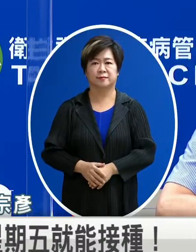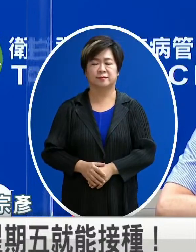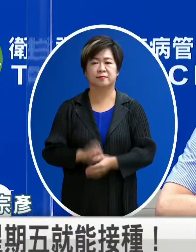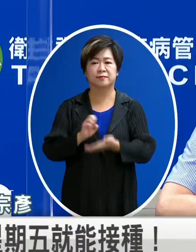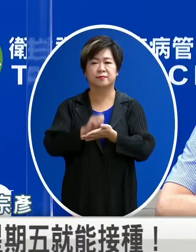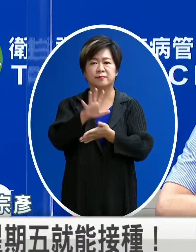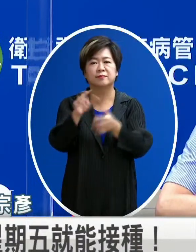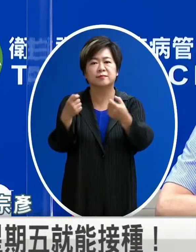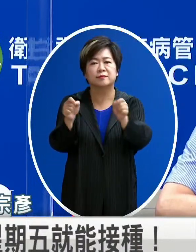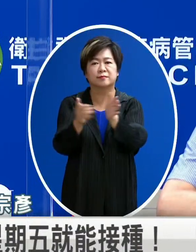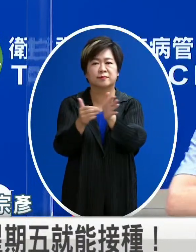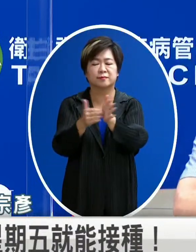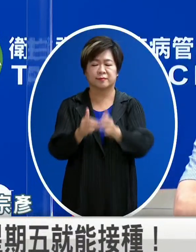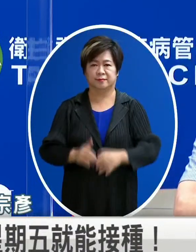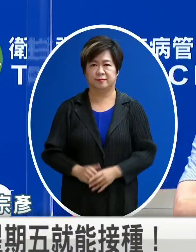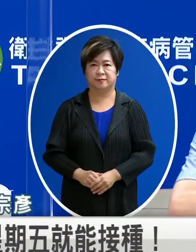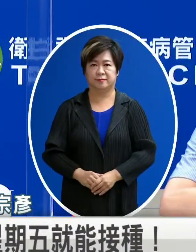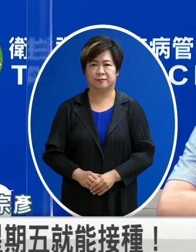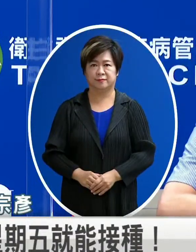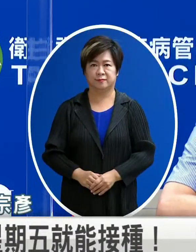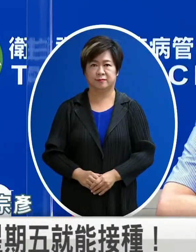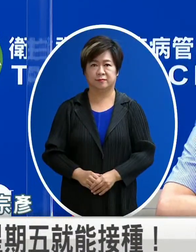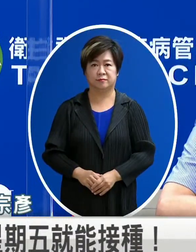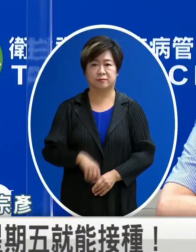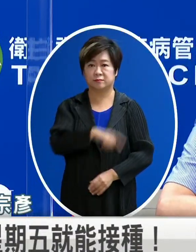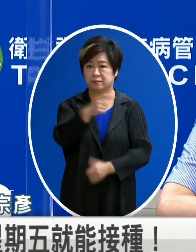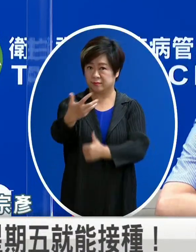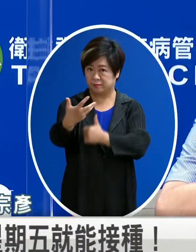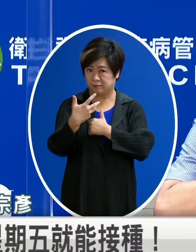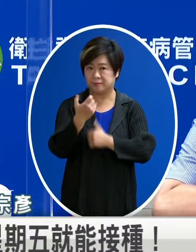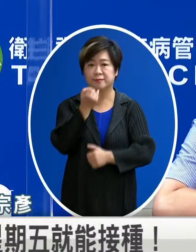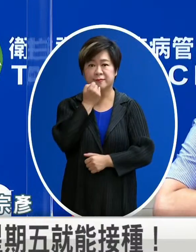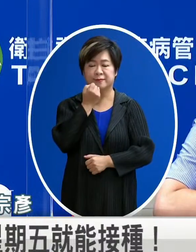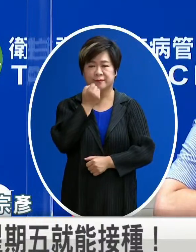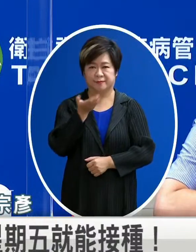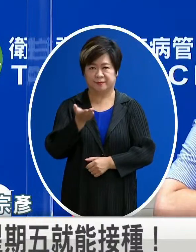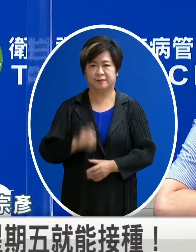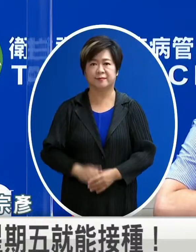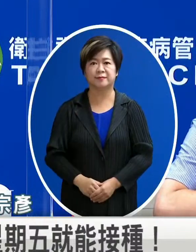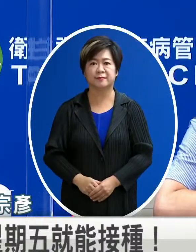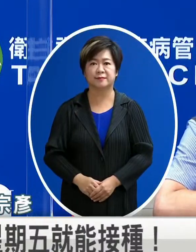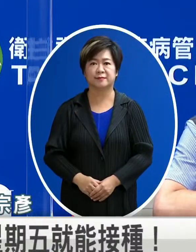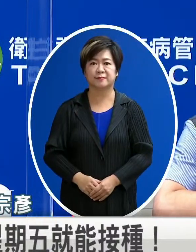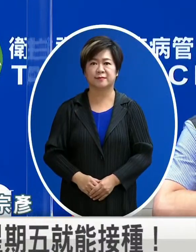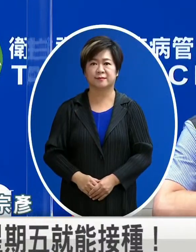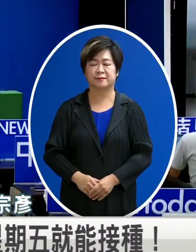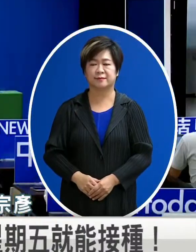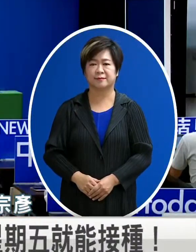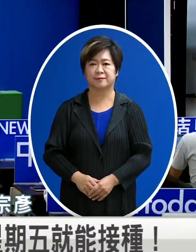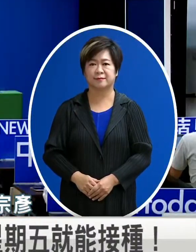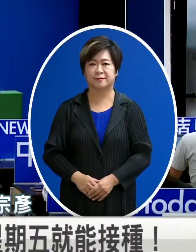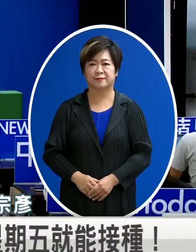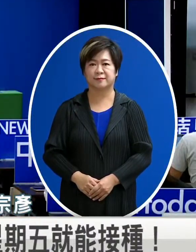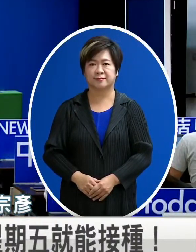天的报告就先到这边，看各位媒体有什么需要询问的。